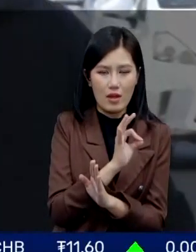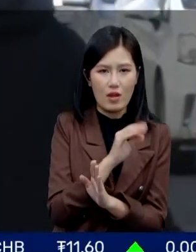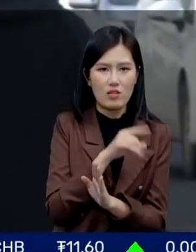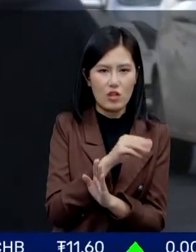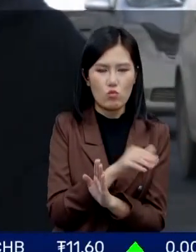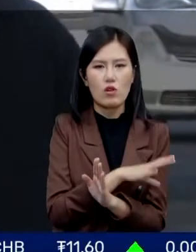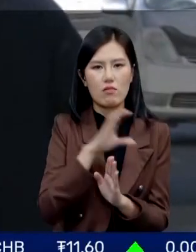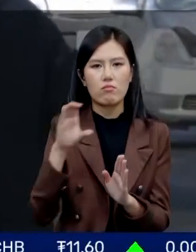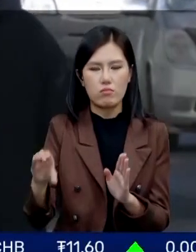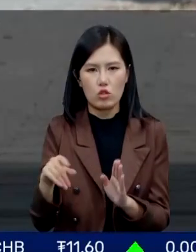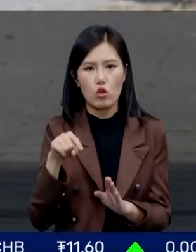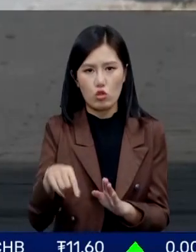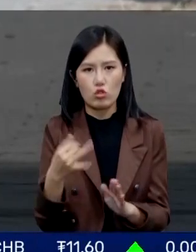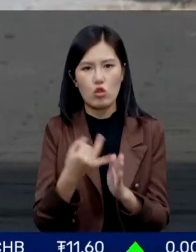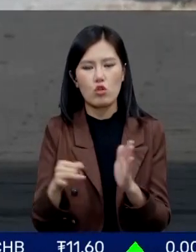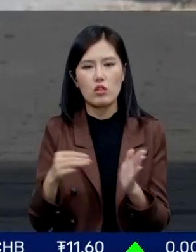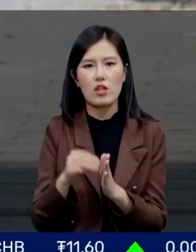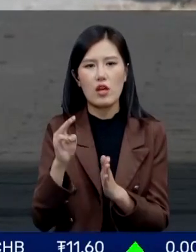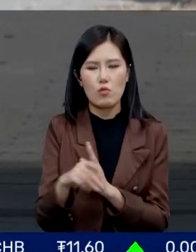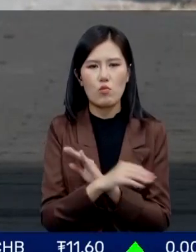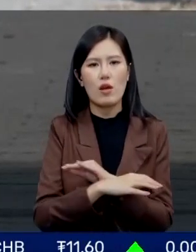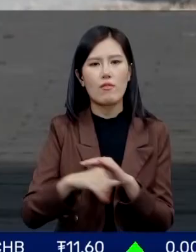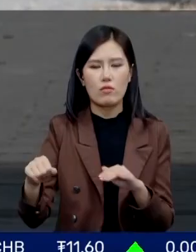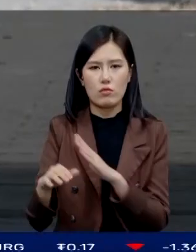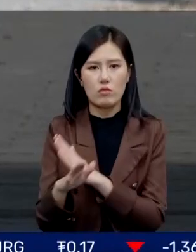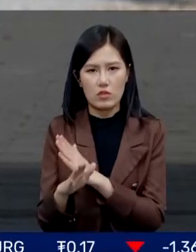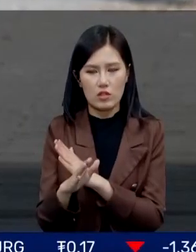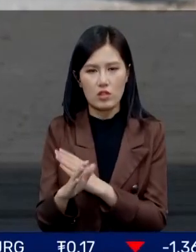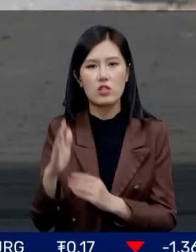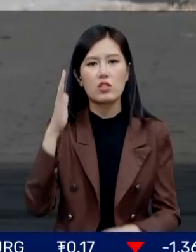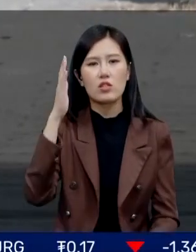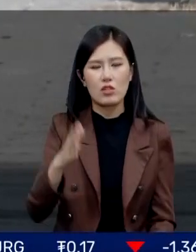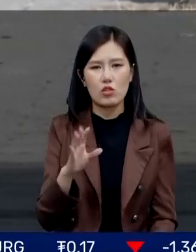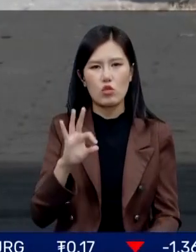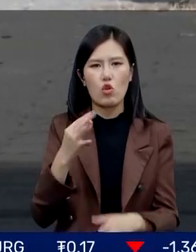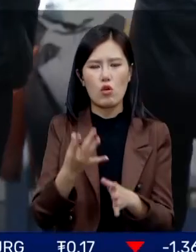энэ жил 700 орчим тэрбум төгрөгийн татаас авсан гэлээ. За харин ирээдүйд энэ сан алдагдaltaй байх